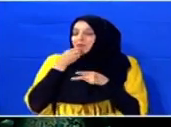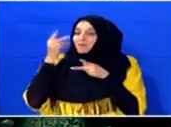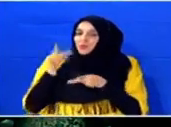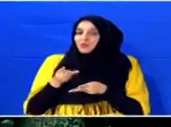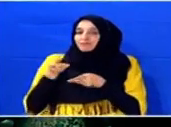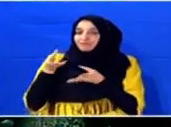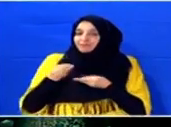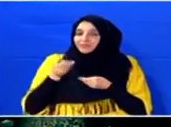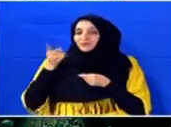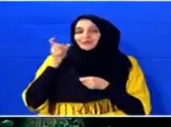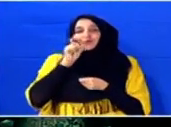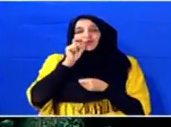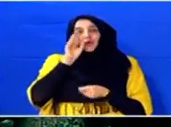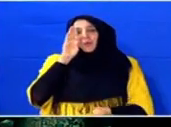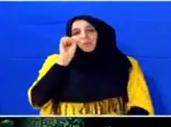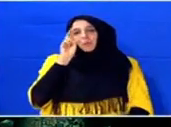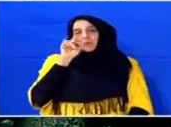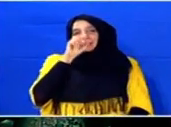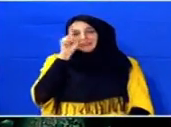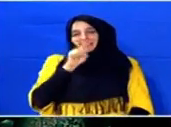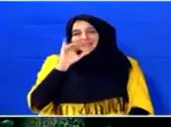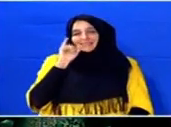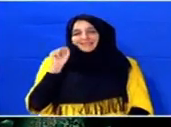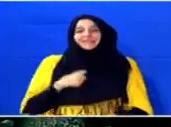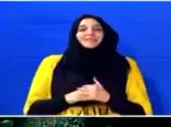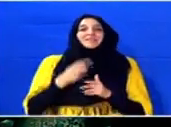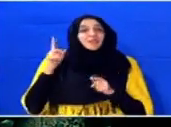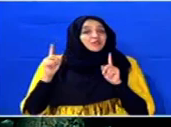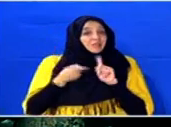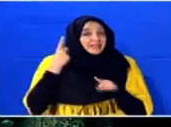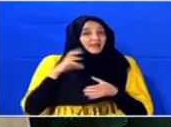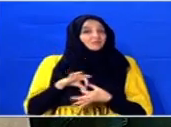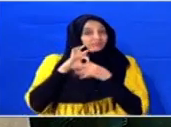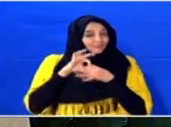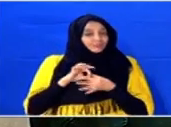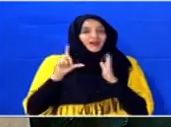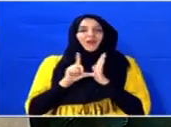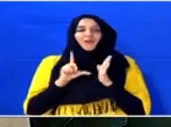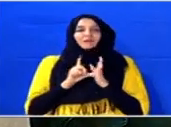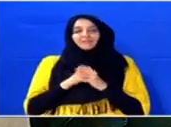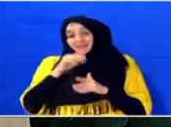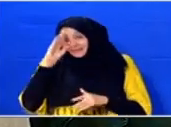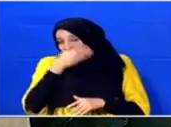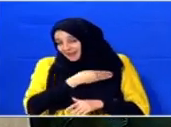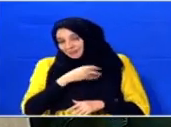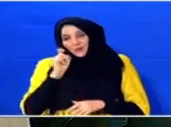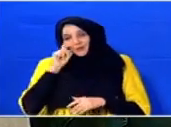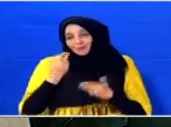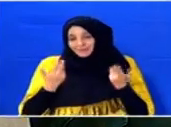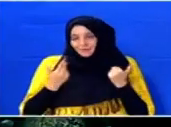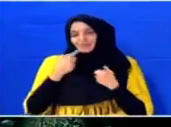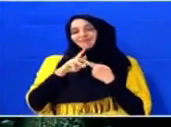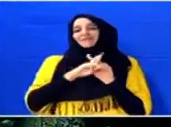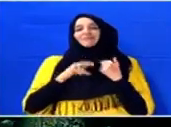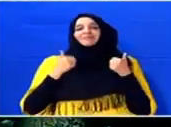المصلح والمختص في الشريعه وفي القانون السلام عليكم دكتور الحمد